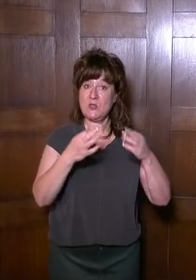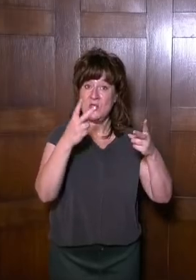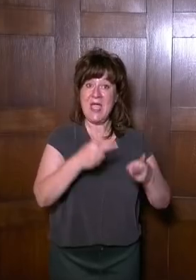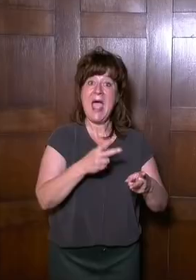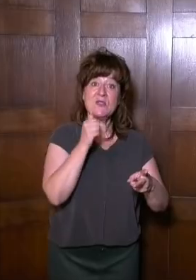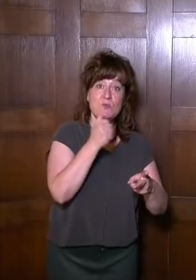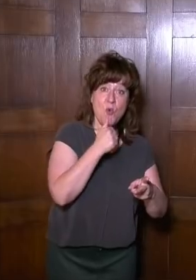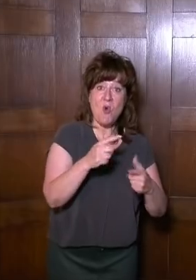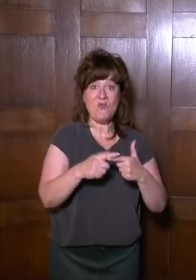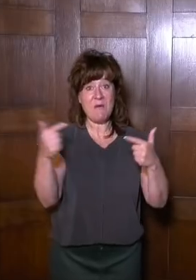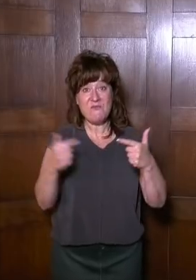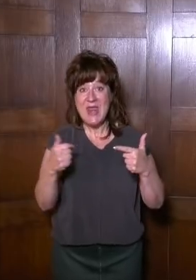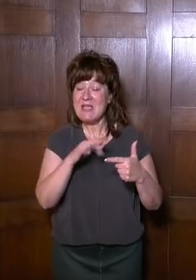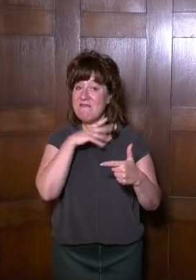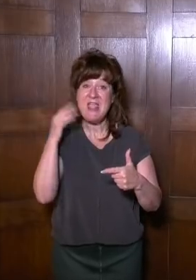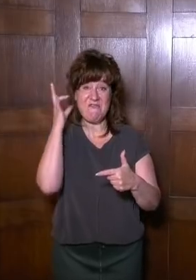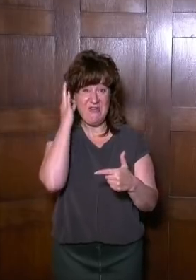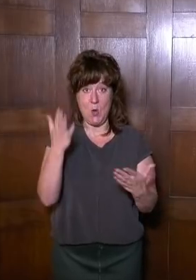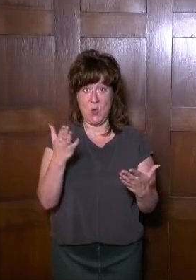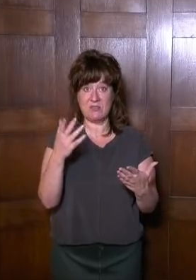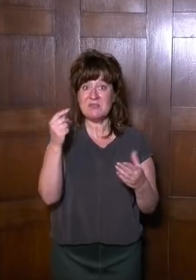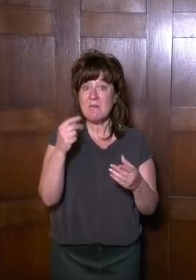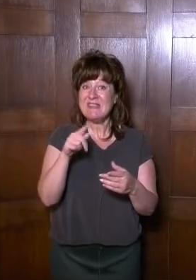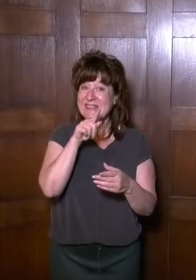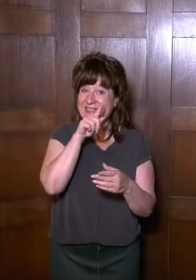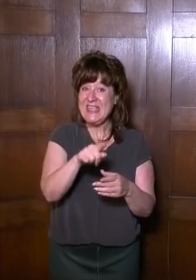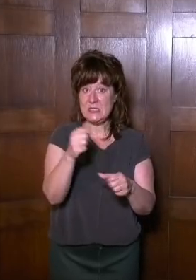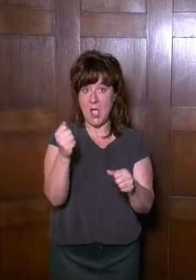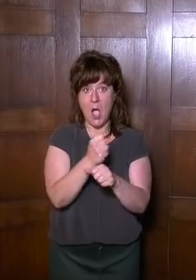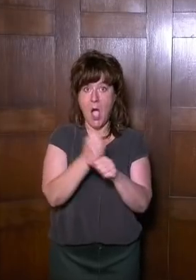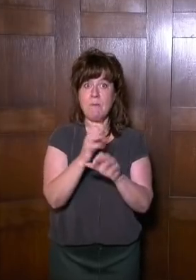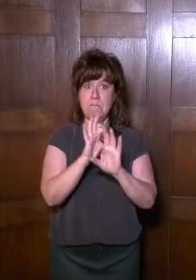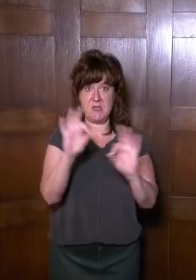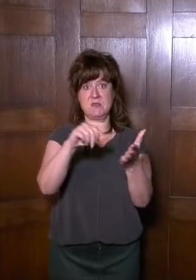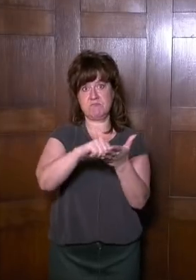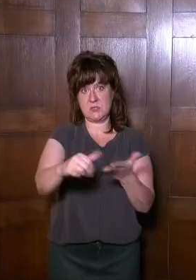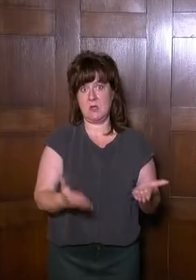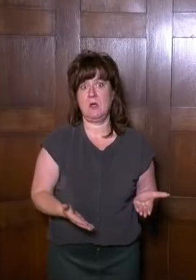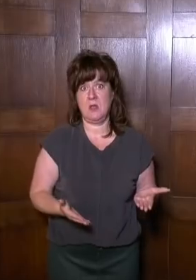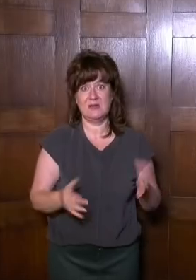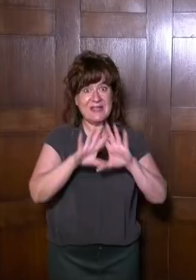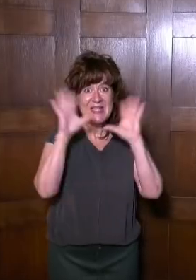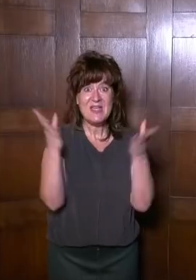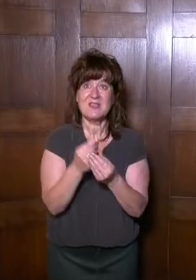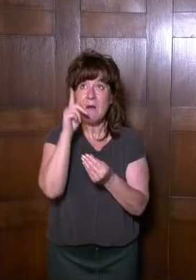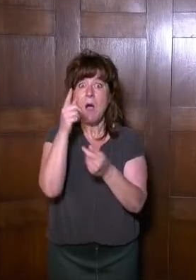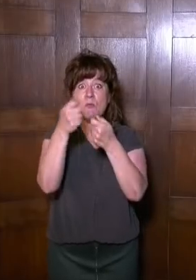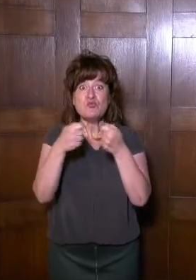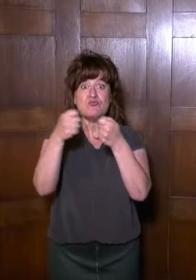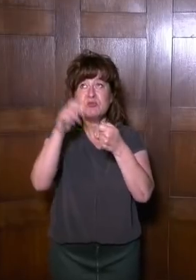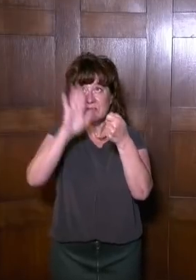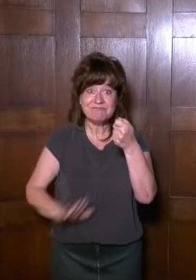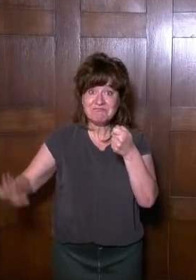Frauen beschäftigt, dass wir hier eine Aufwertung über diese Jobs, also dass es eine bessere Bezahlung insgesamt gibt, aber das ist eine bundesweite Diskussion und die